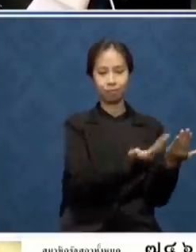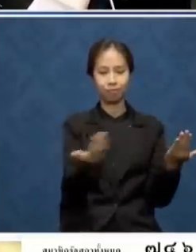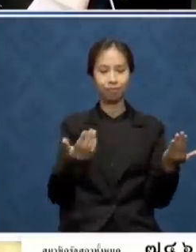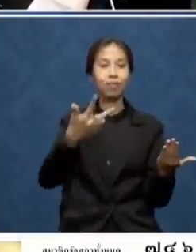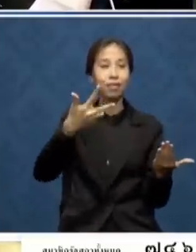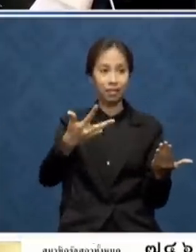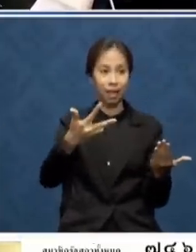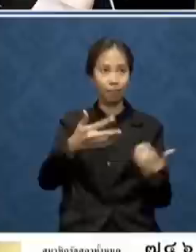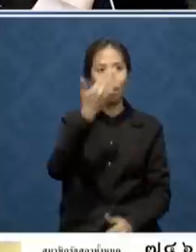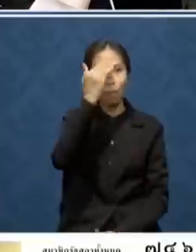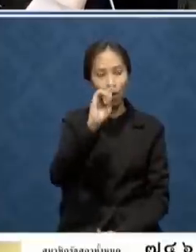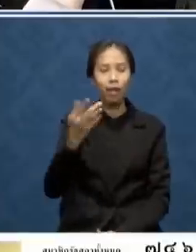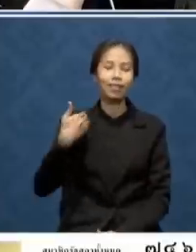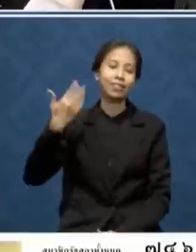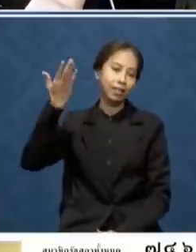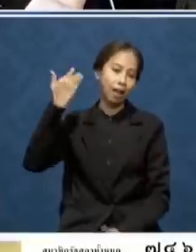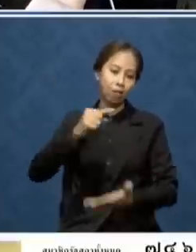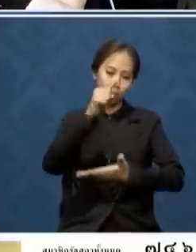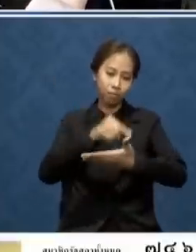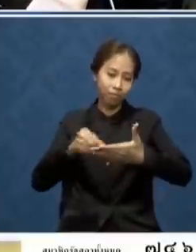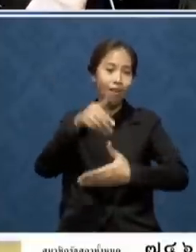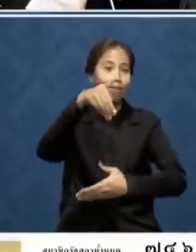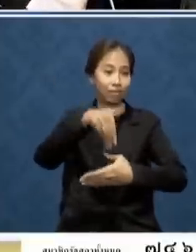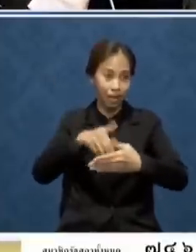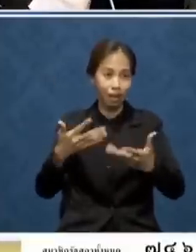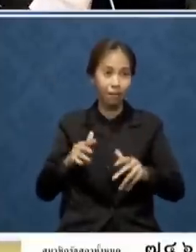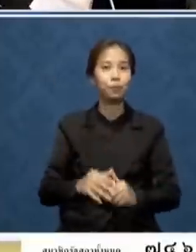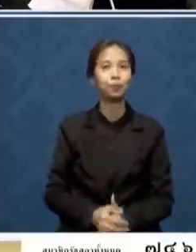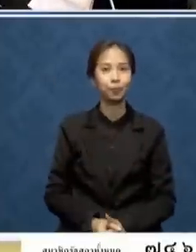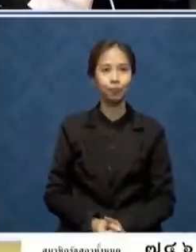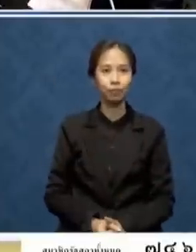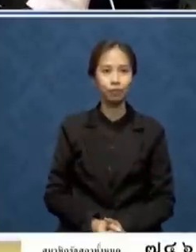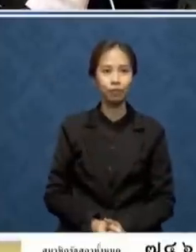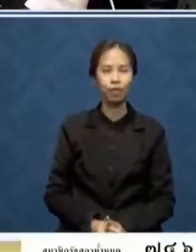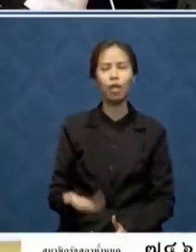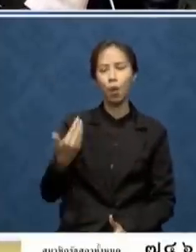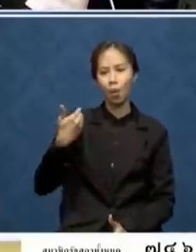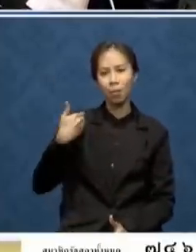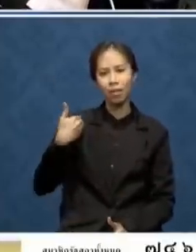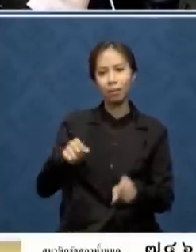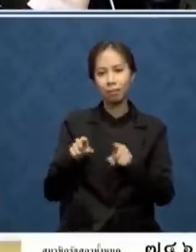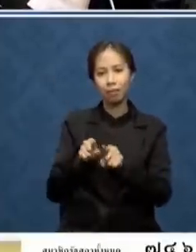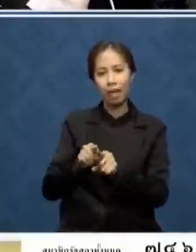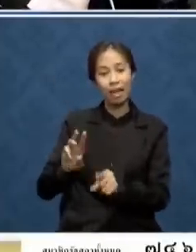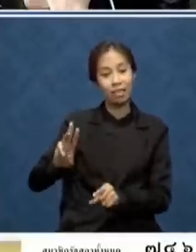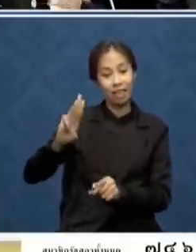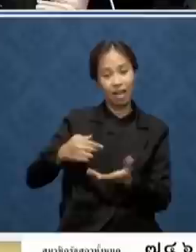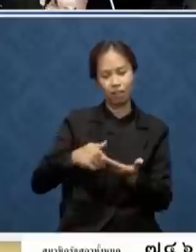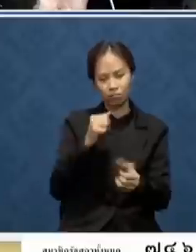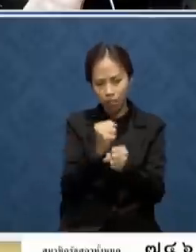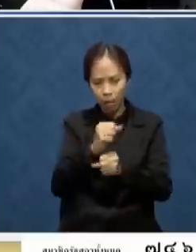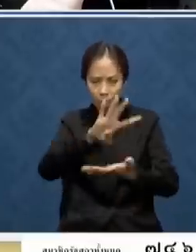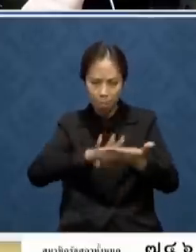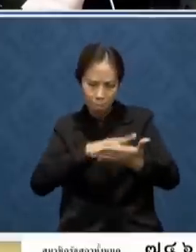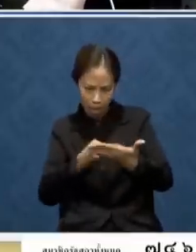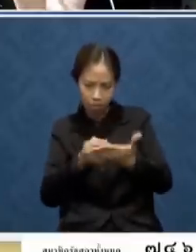ได้ผ่านการรรงหาเสียงเลือกตั้งก่อนเข้ารับตำแหน่งค่ะคำสัญญาที่จะระบุไว้ในการแถลงนโยบายนะคะจำเป็นที่ต้อง